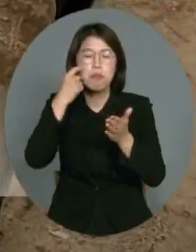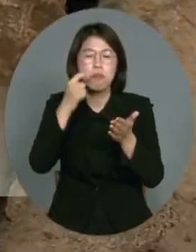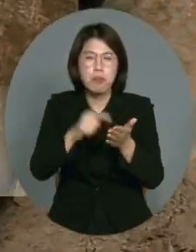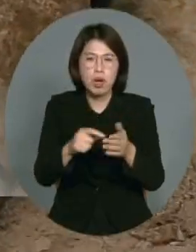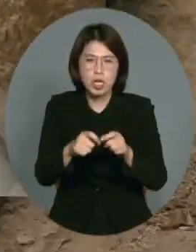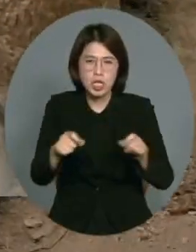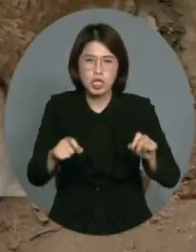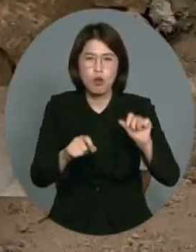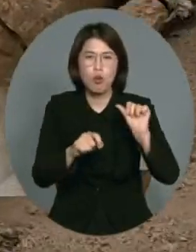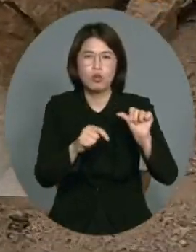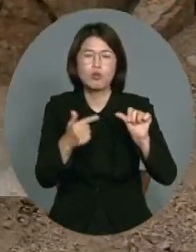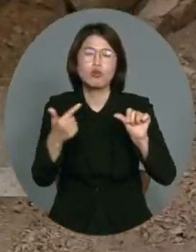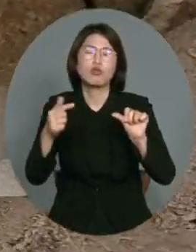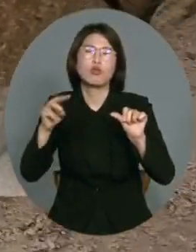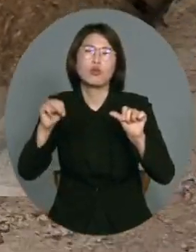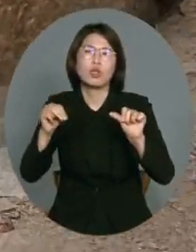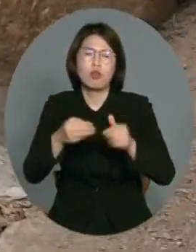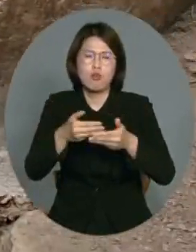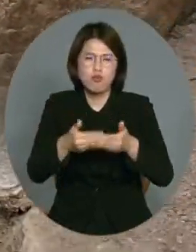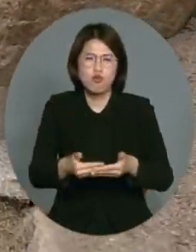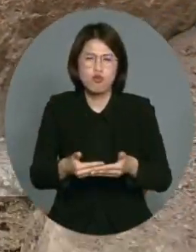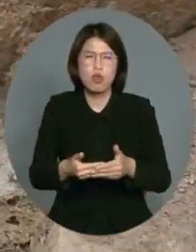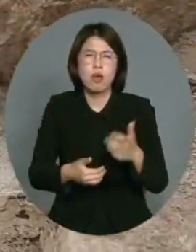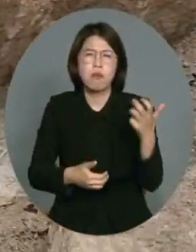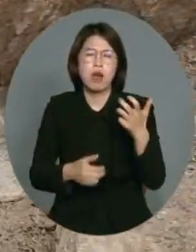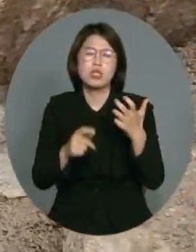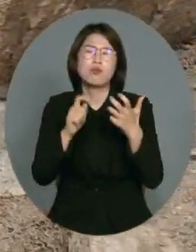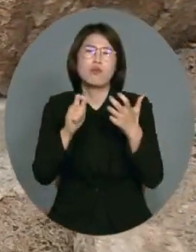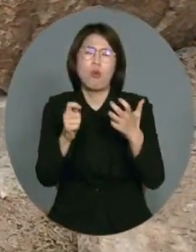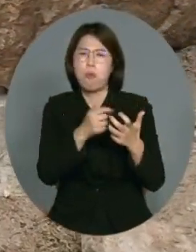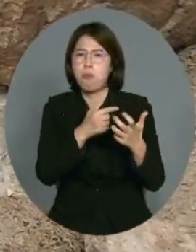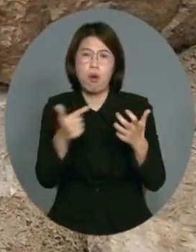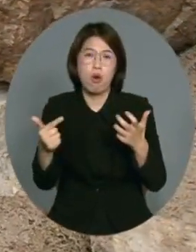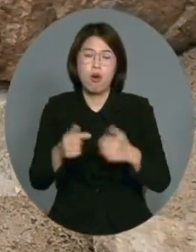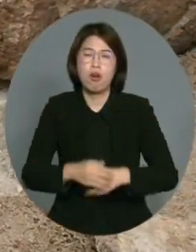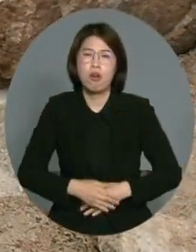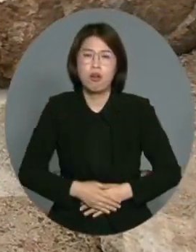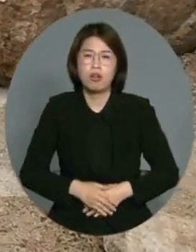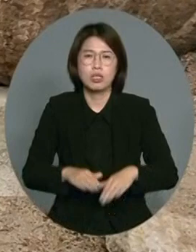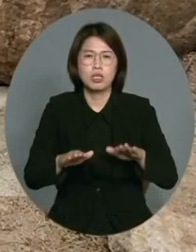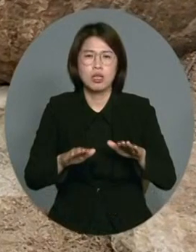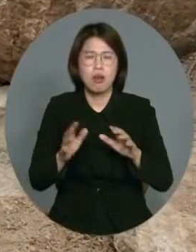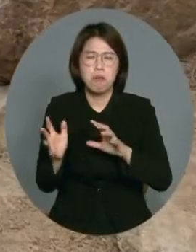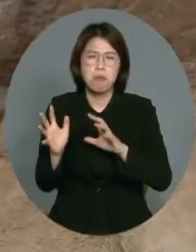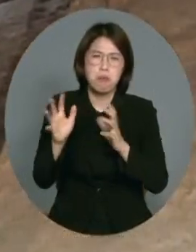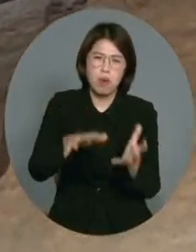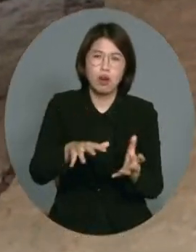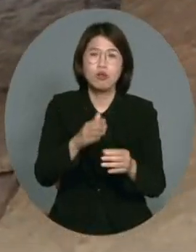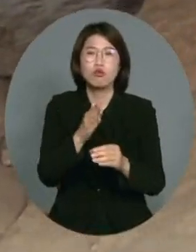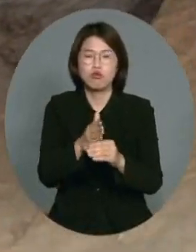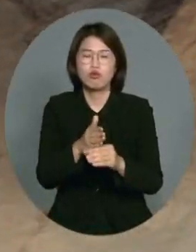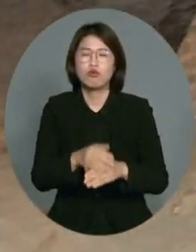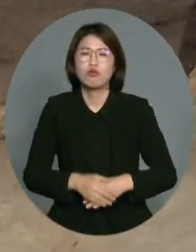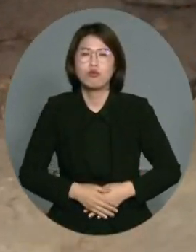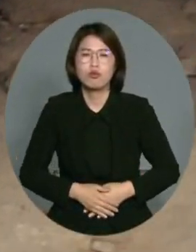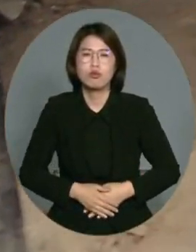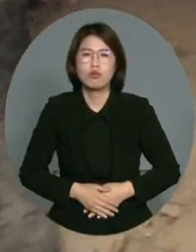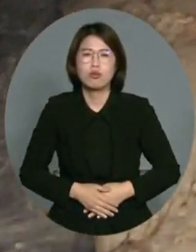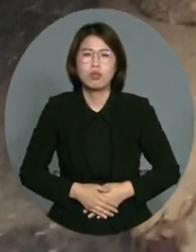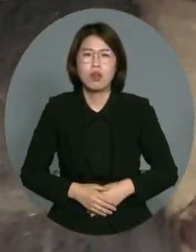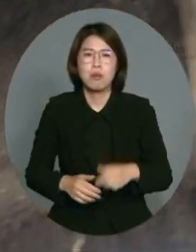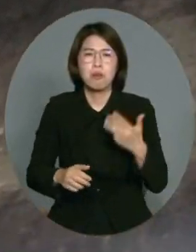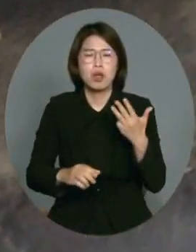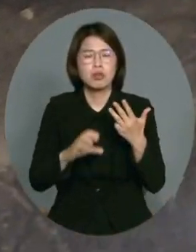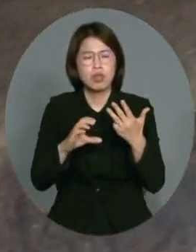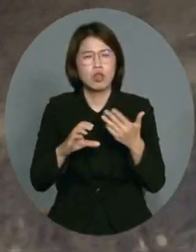길이 5.6m, 무게가 80톤에 달하는 대형 불상으로 현재 앞으로 넘어져 있습니다. 8세기 말